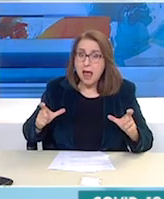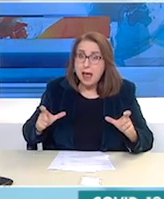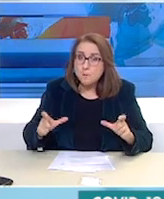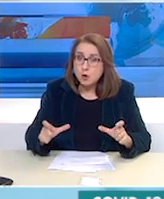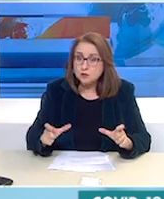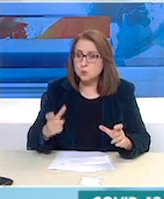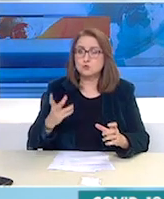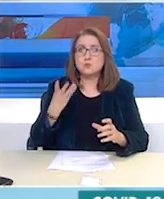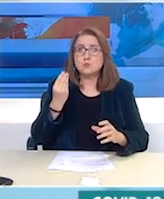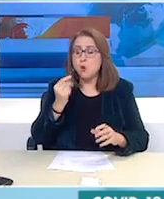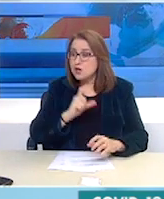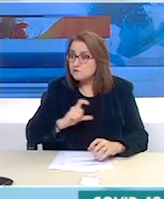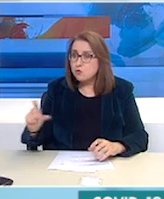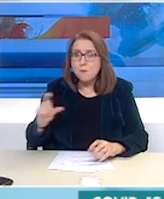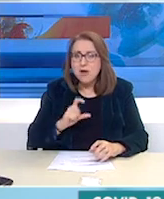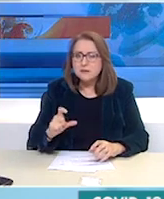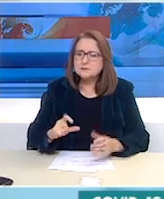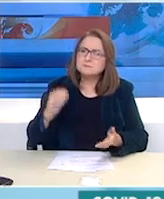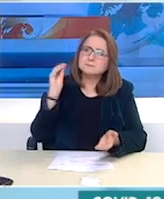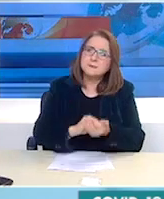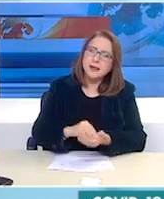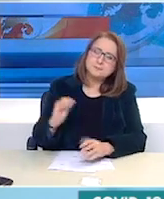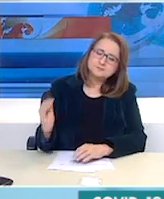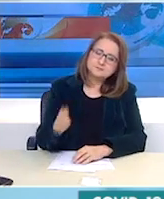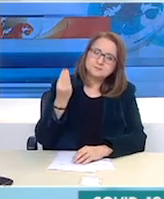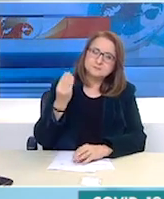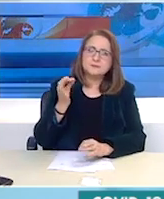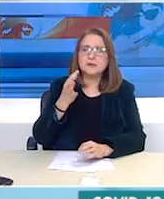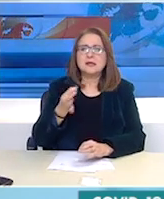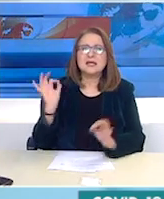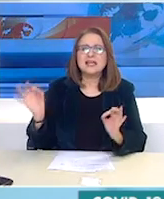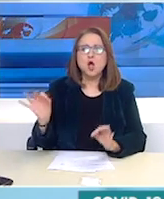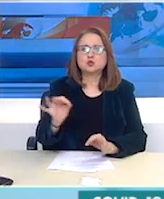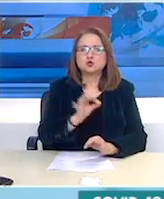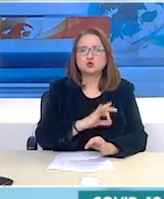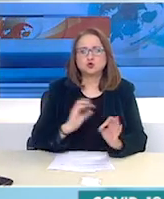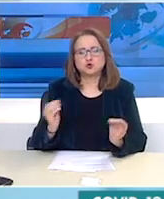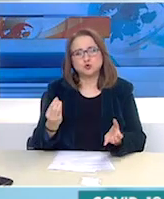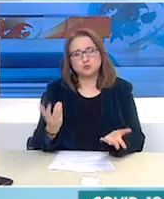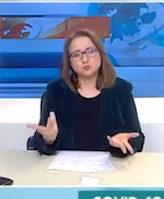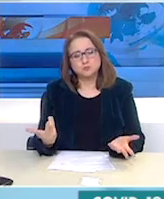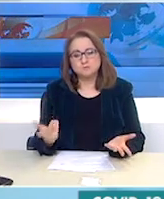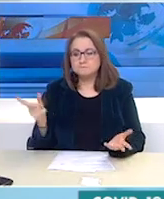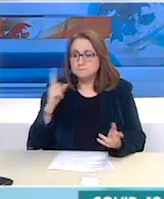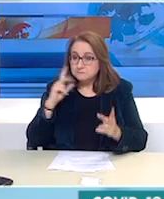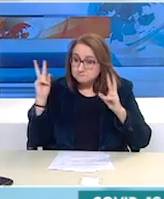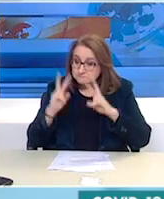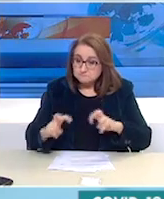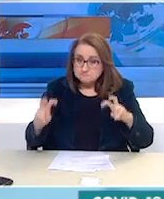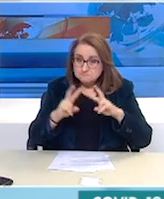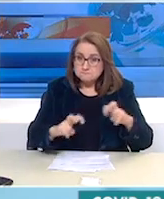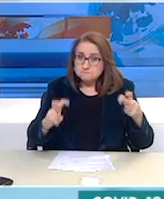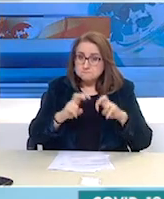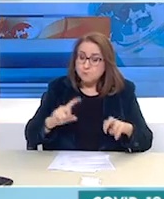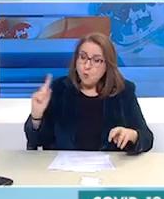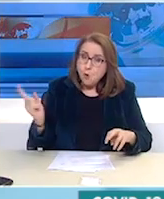πολλές εβδομάδες, παρατηρήθηκε μετάδοση και διασπορά του ιού. Τα κλιμάκια προέβησαν σε έλεγχο του συνόλου του προσωπικού